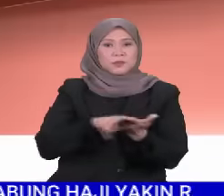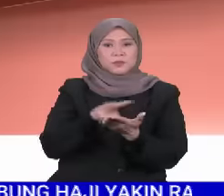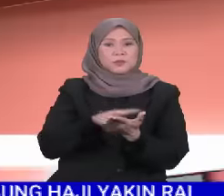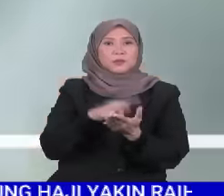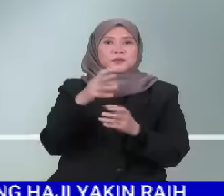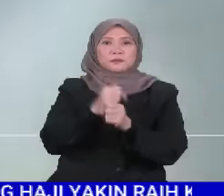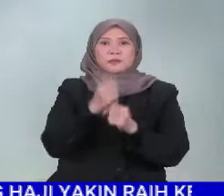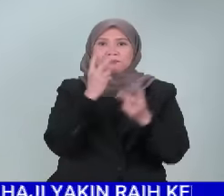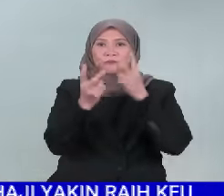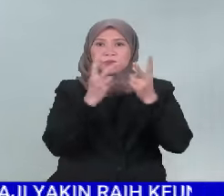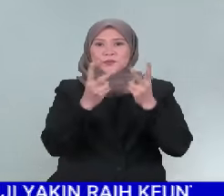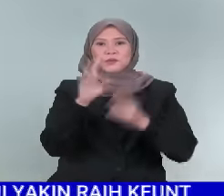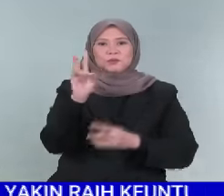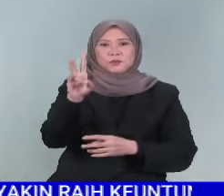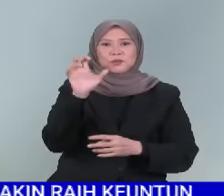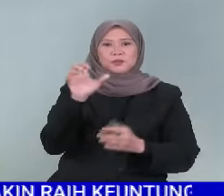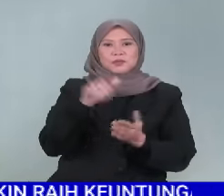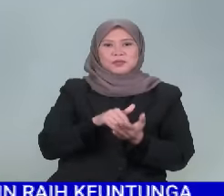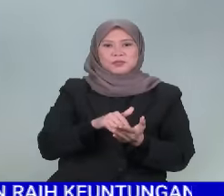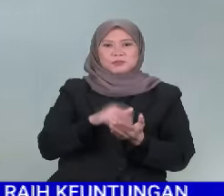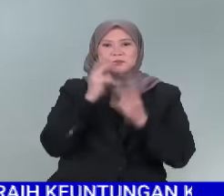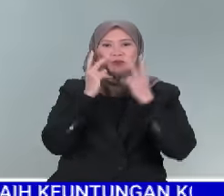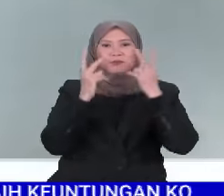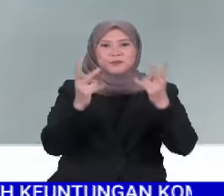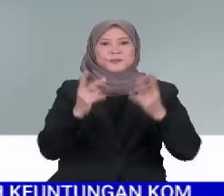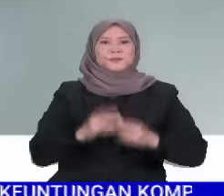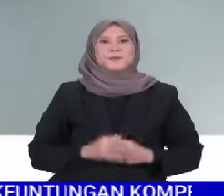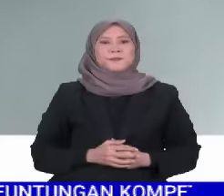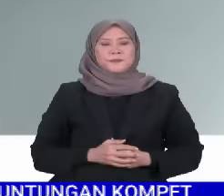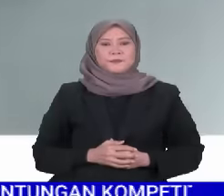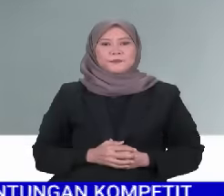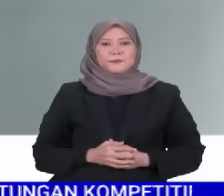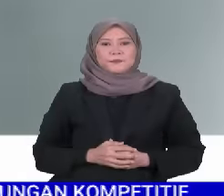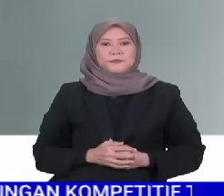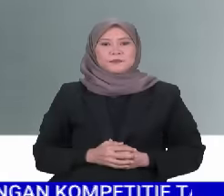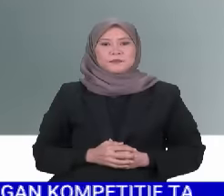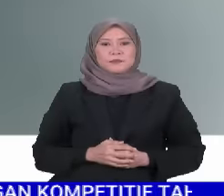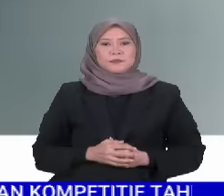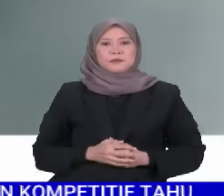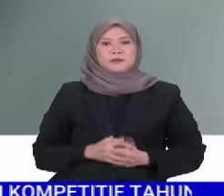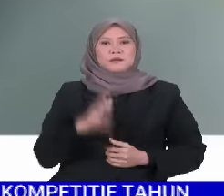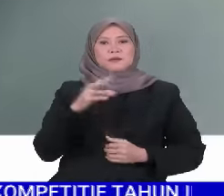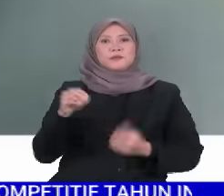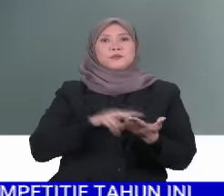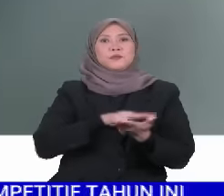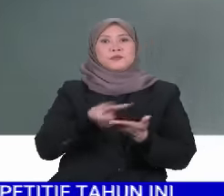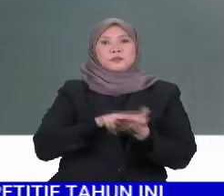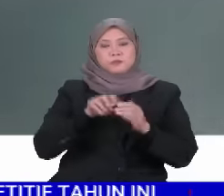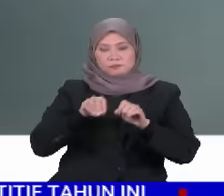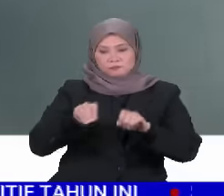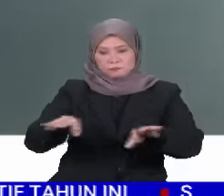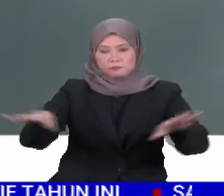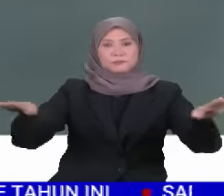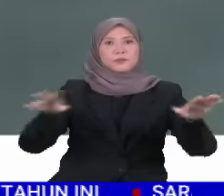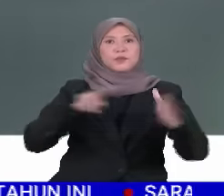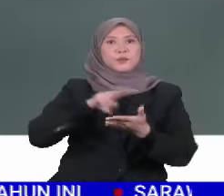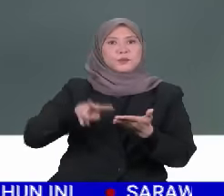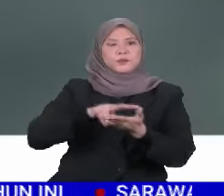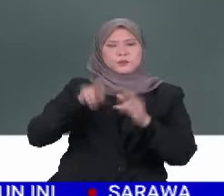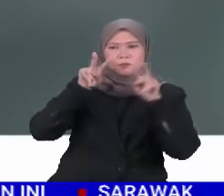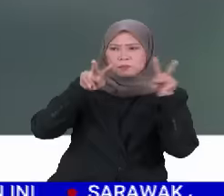telah meraih hampir 700.000 tuntunan juga di media sosial baru-baru ini video